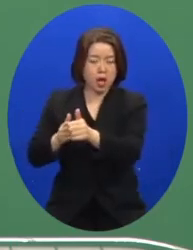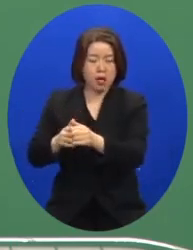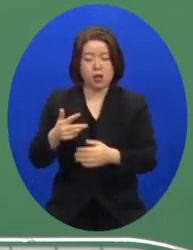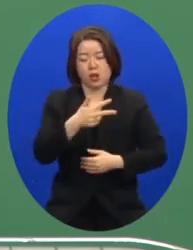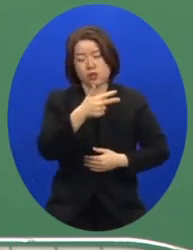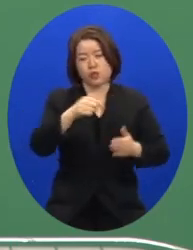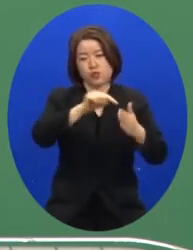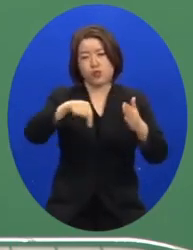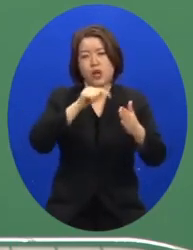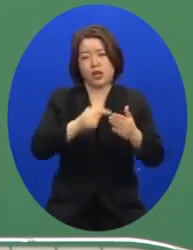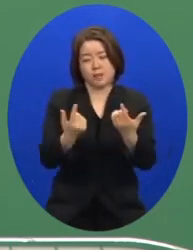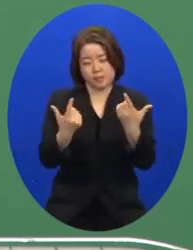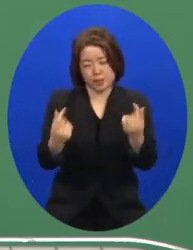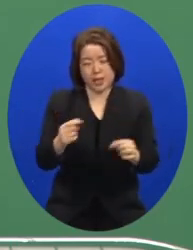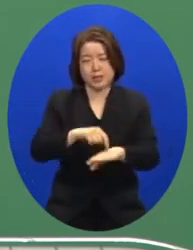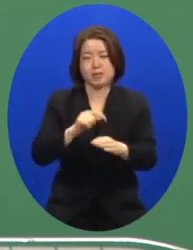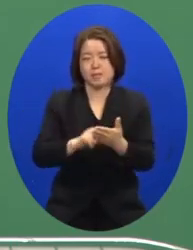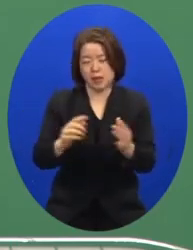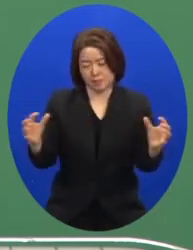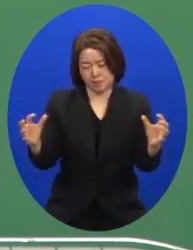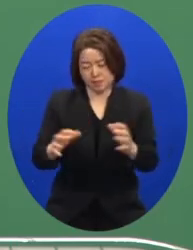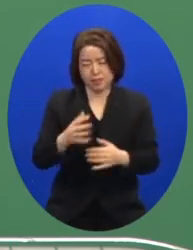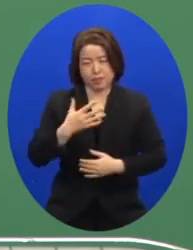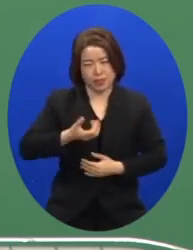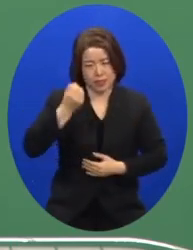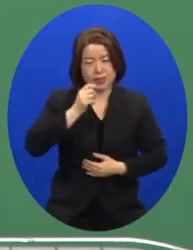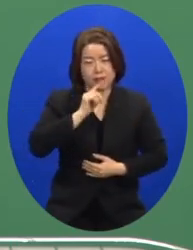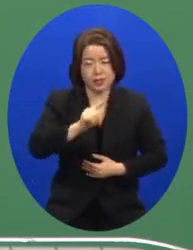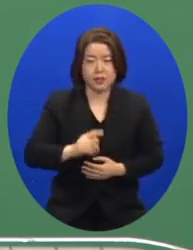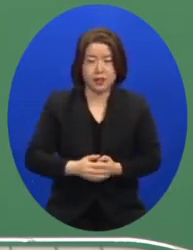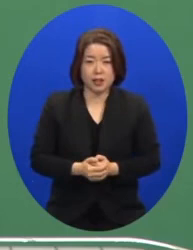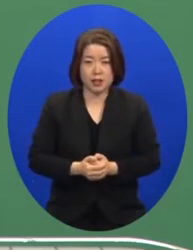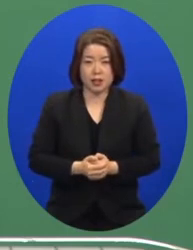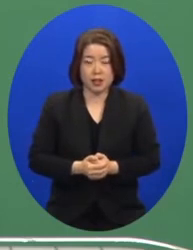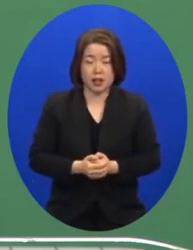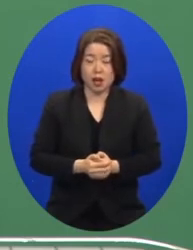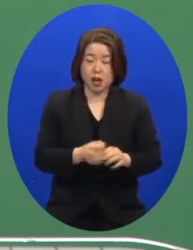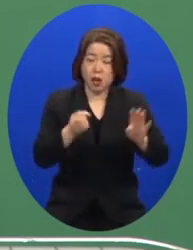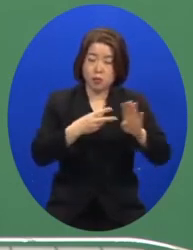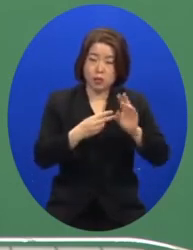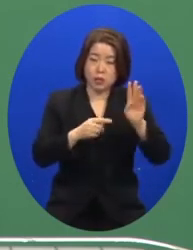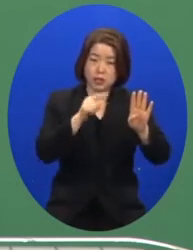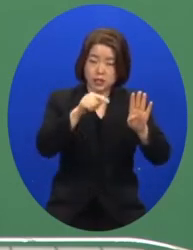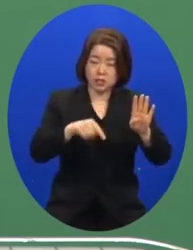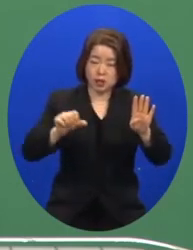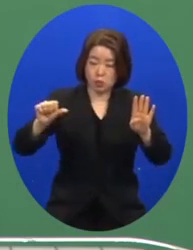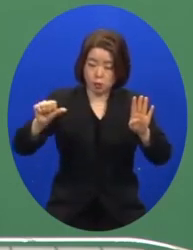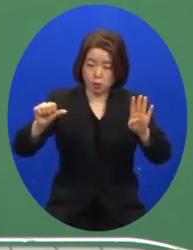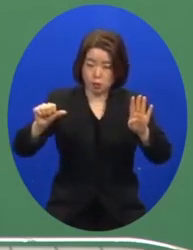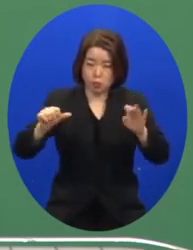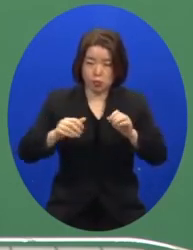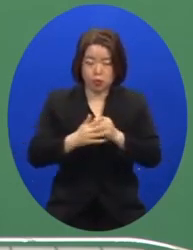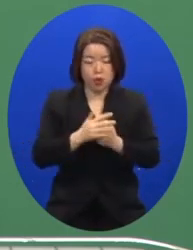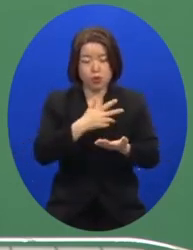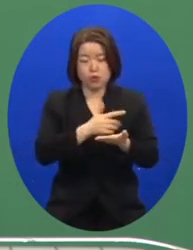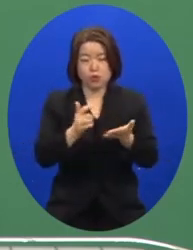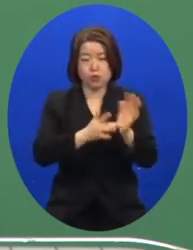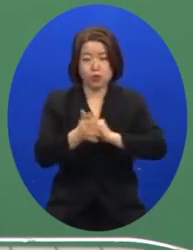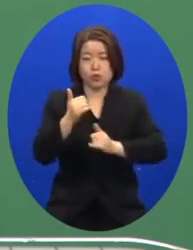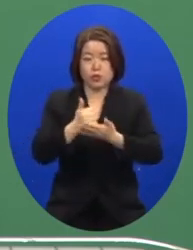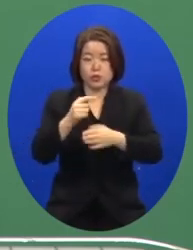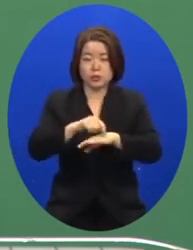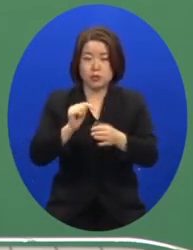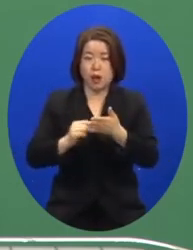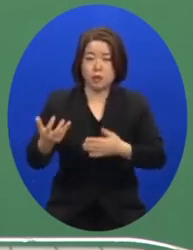품으라 이 말씀은 빌리버스 2장 5절에 주 예수님의 마음을 품을 하는 것과 똑같은